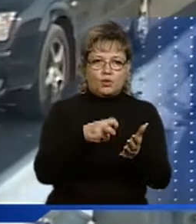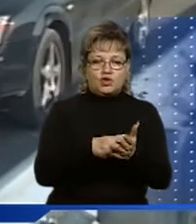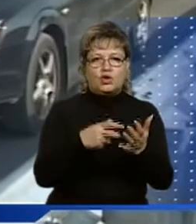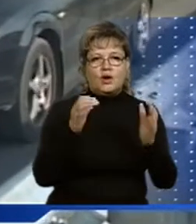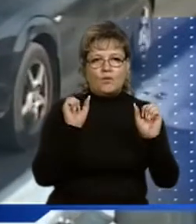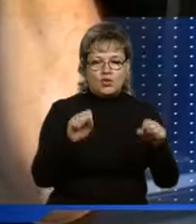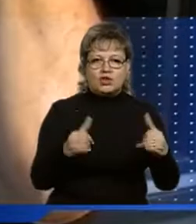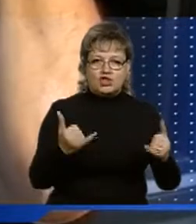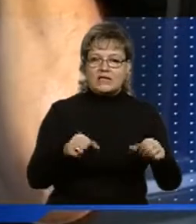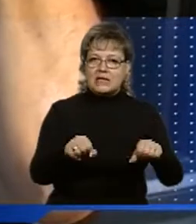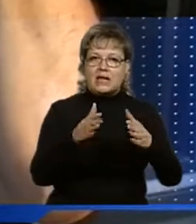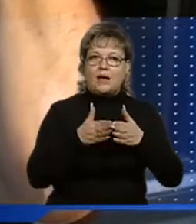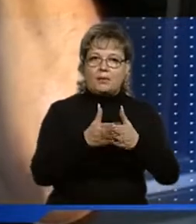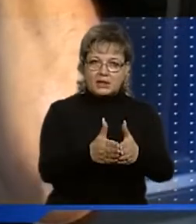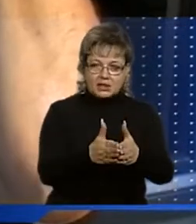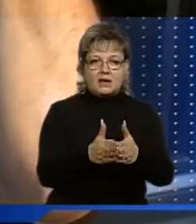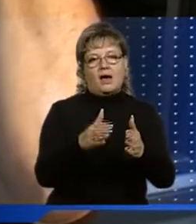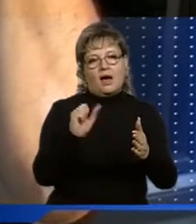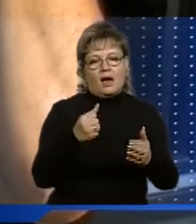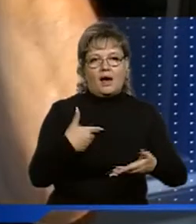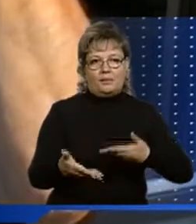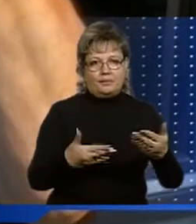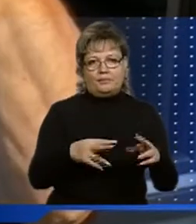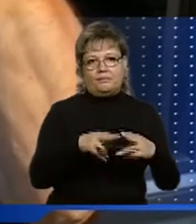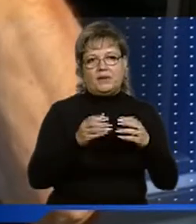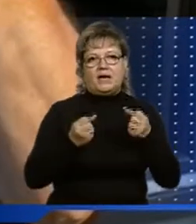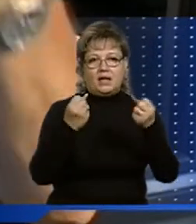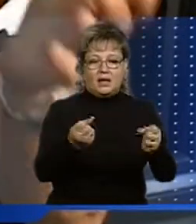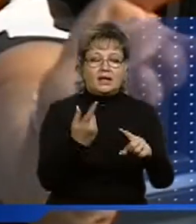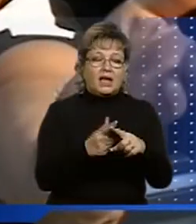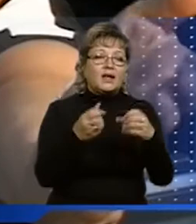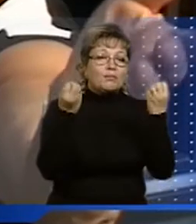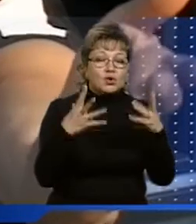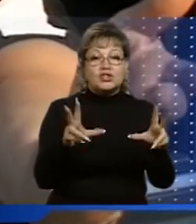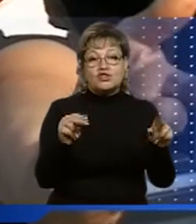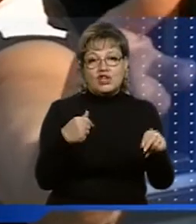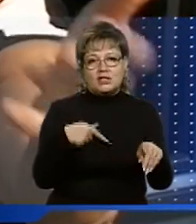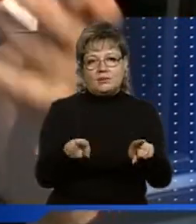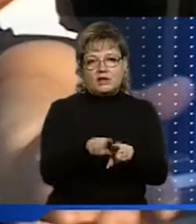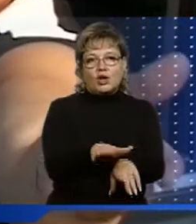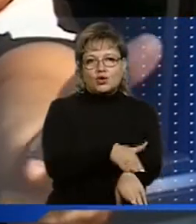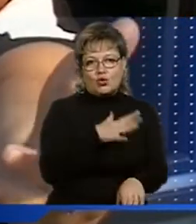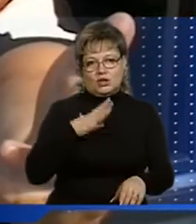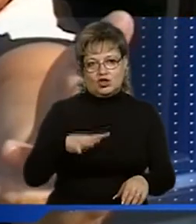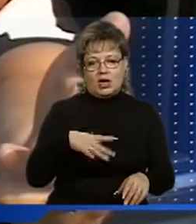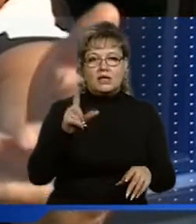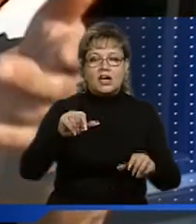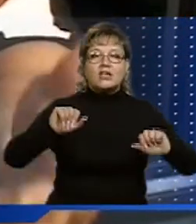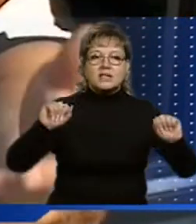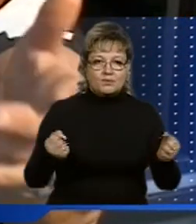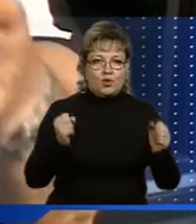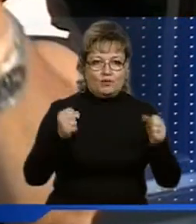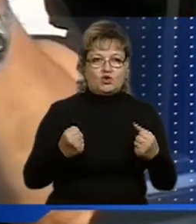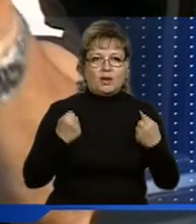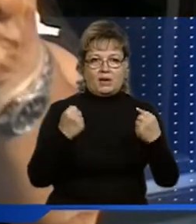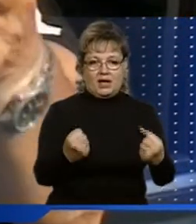но и доехать. Мы столько ждали этой дороги, вы понимаете, такое счастье. Ну просто вот и зимой теперь можно проехать, и это